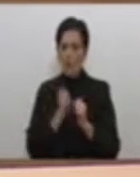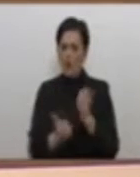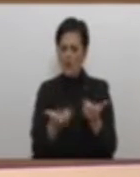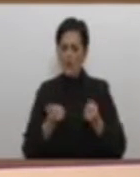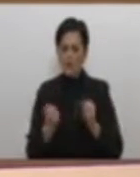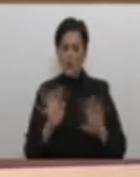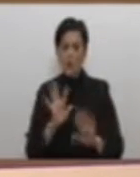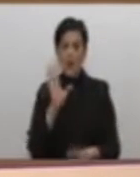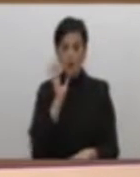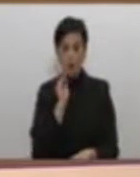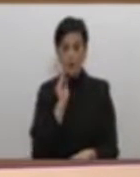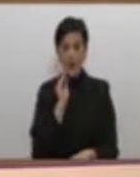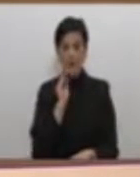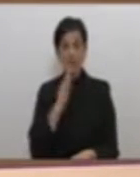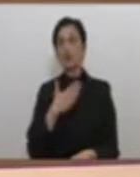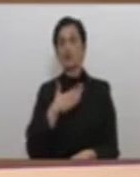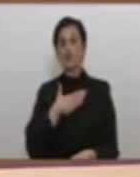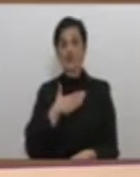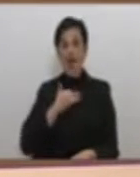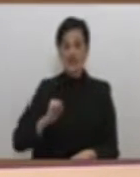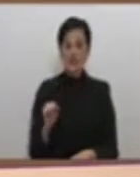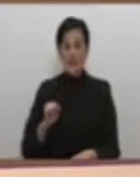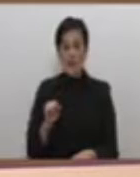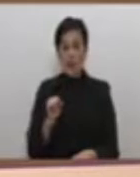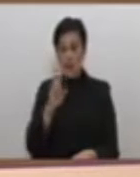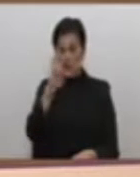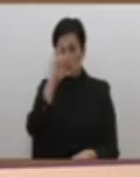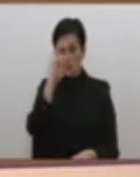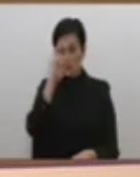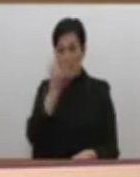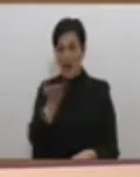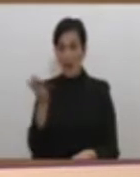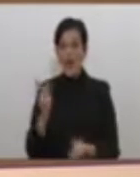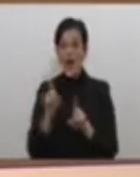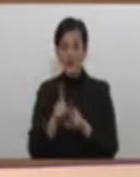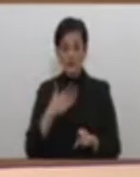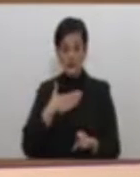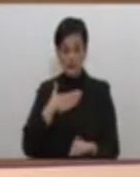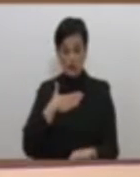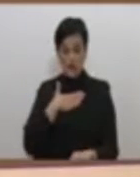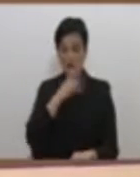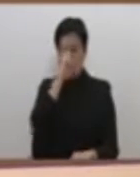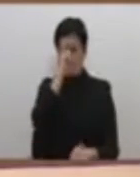მიუღებელია, როდესაც ჩვენს მეგობარ სახელმწიფოს და ამით ასევე ჩვენს სახელმწიფოს